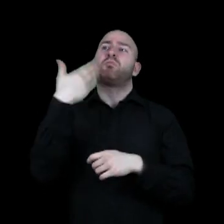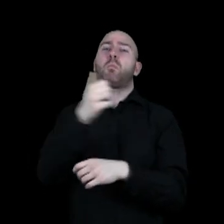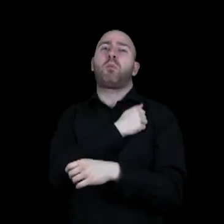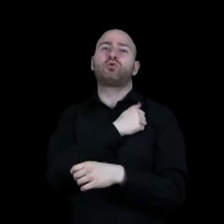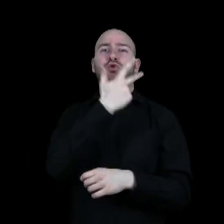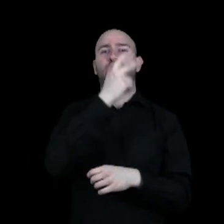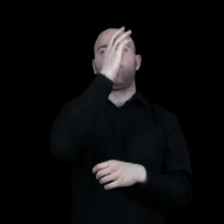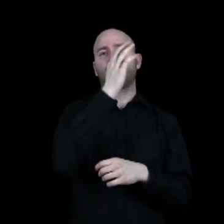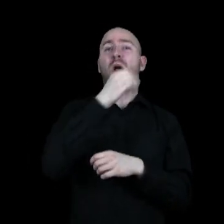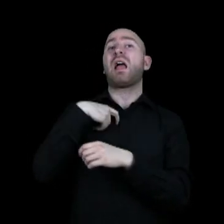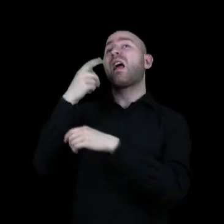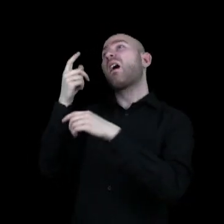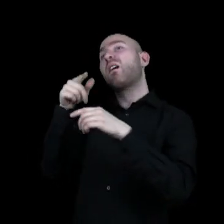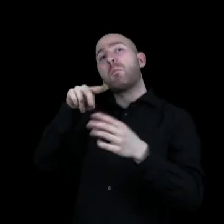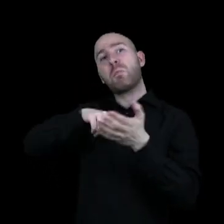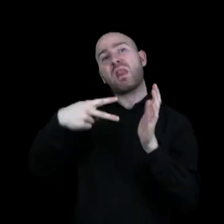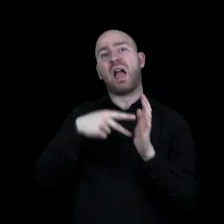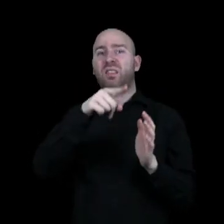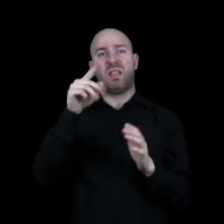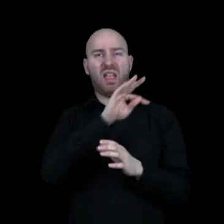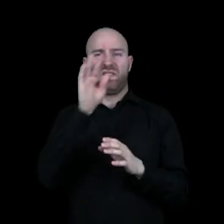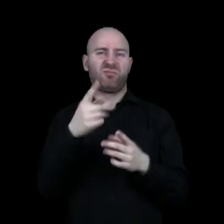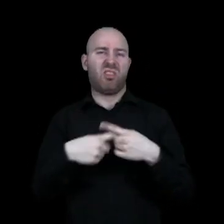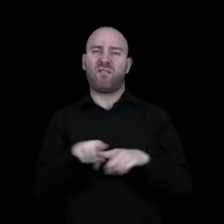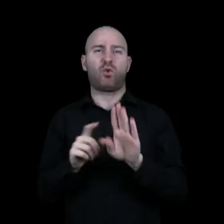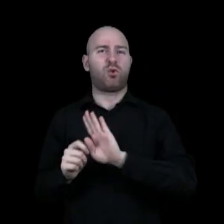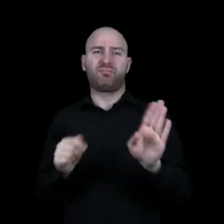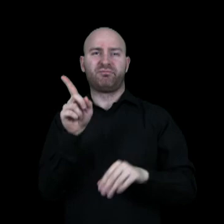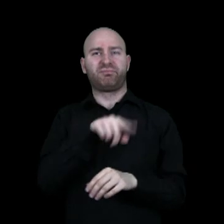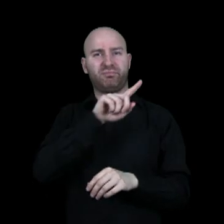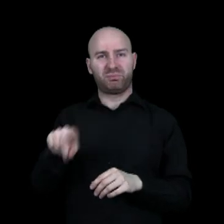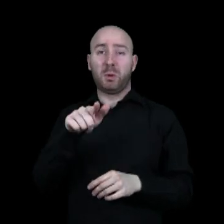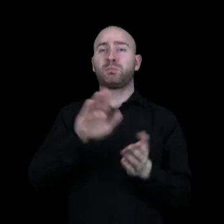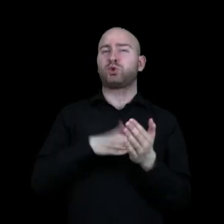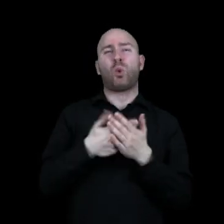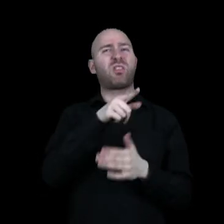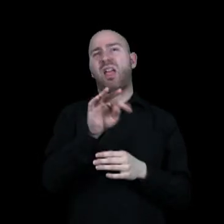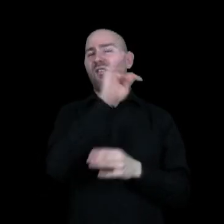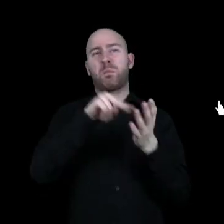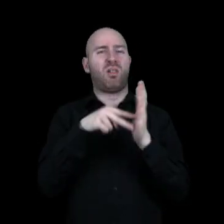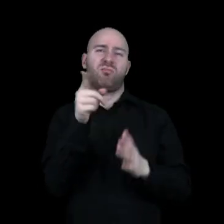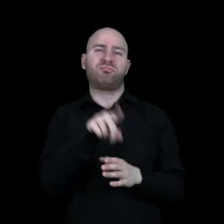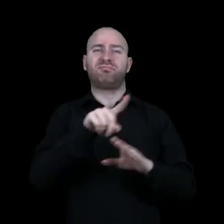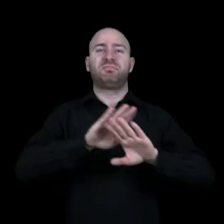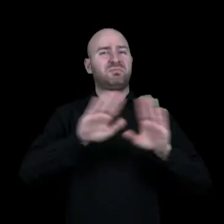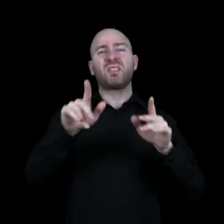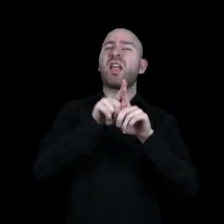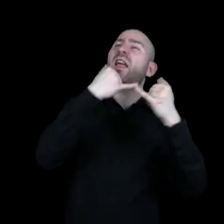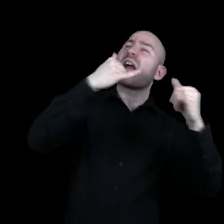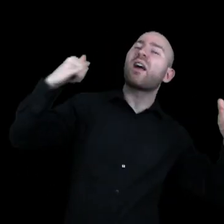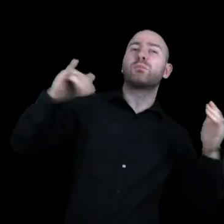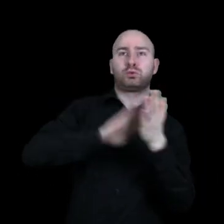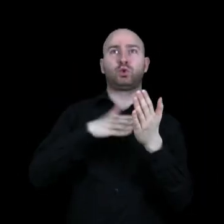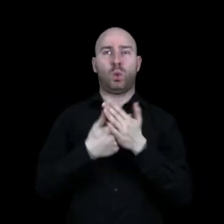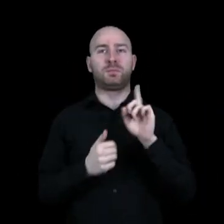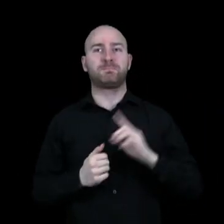i zainwestować na 2%, to nie ma sensu. Jeśli macie pieniądze, raczej pożyczycie je komuś na 3%, niż zaangażujecie się w zadanie F.